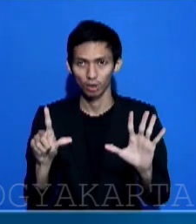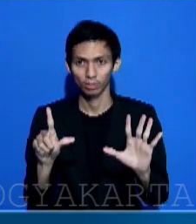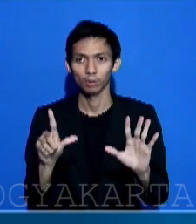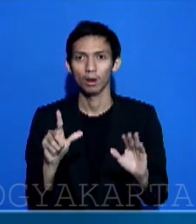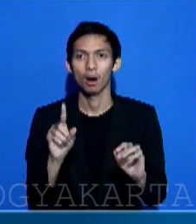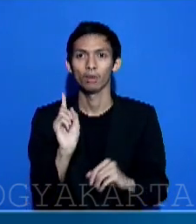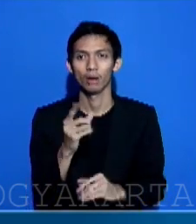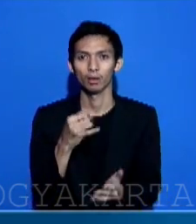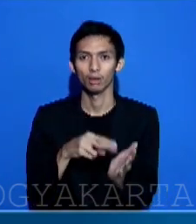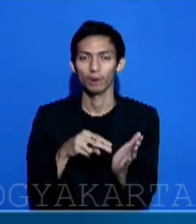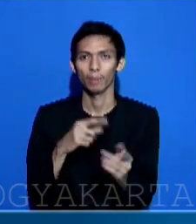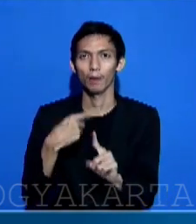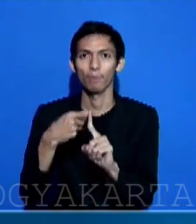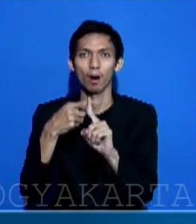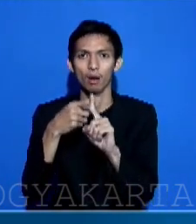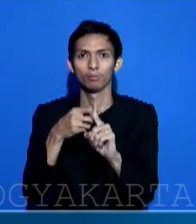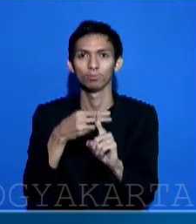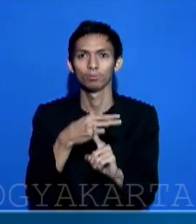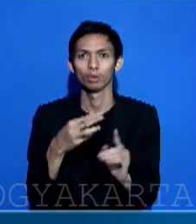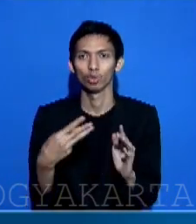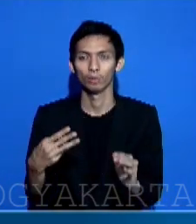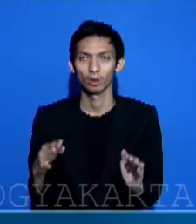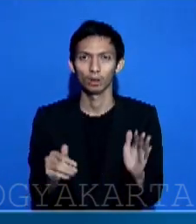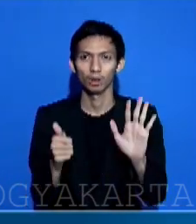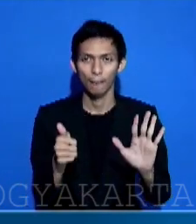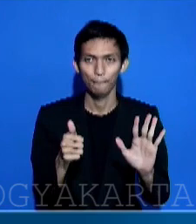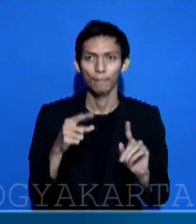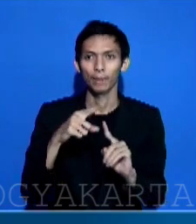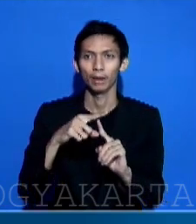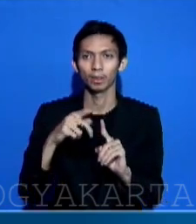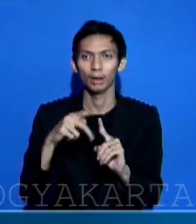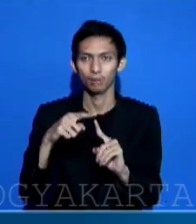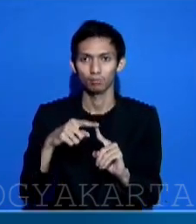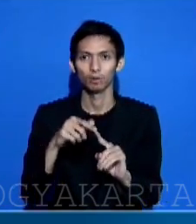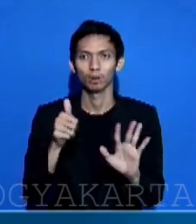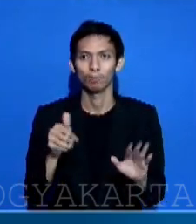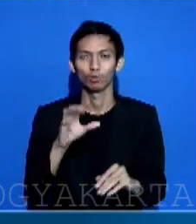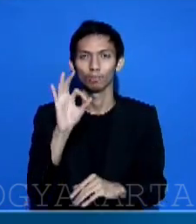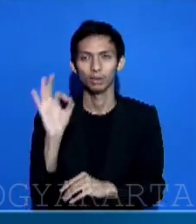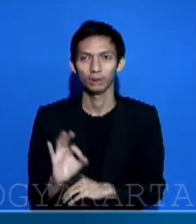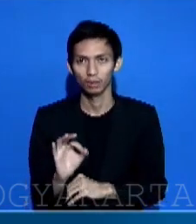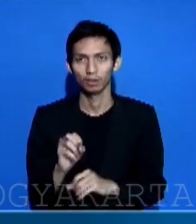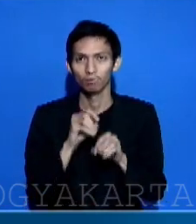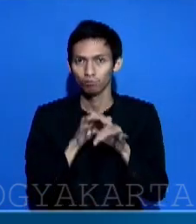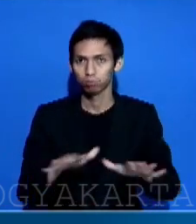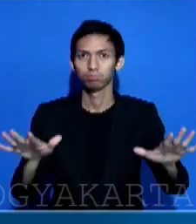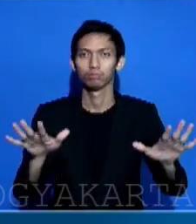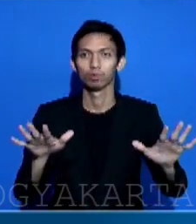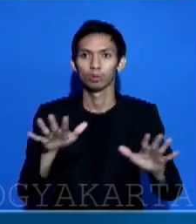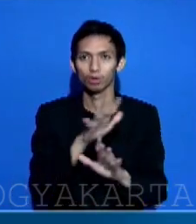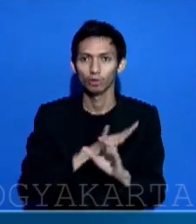nilai ekonomi hampir 6 triliun dan 6%nya beredar di masyarakat melalui hak